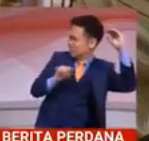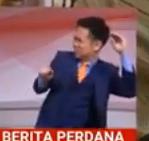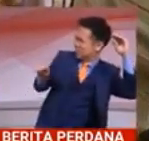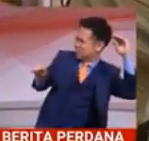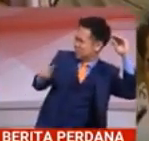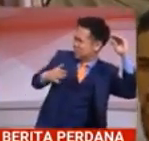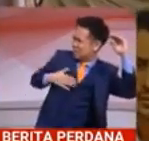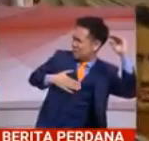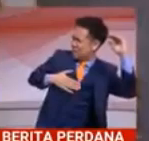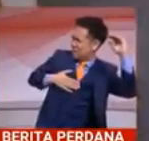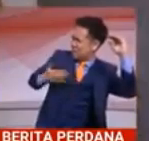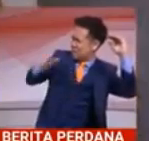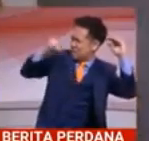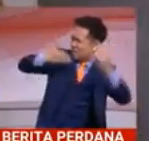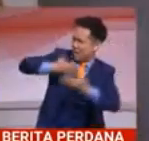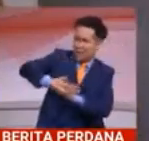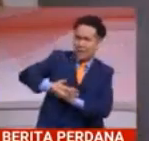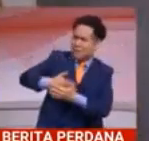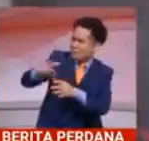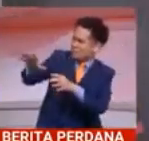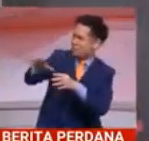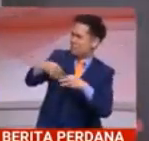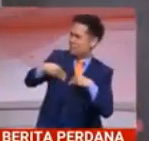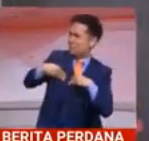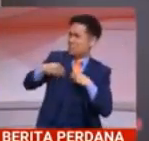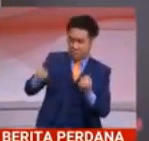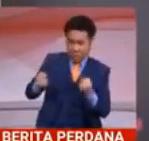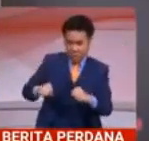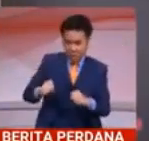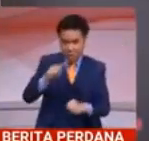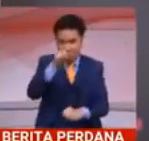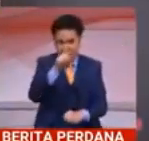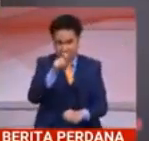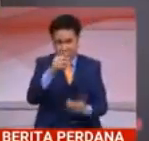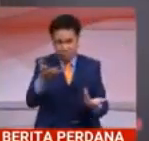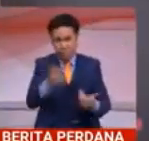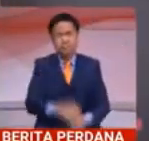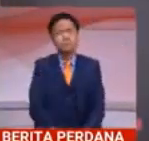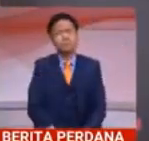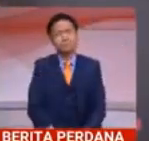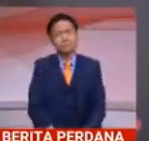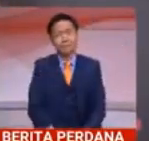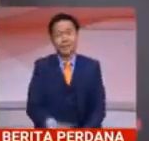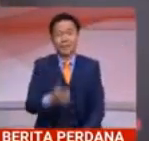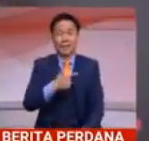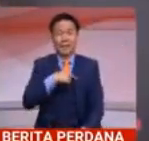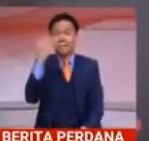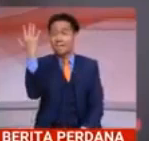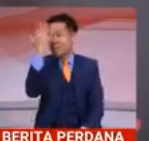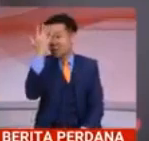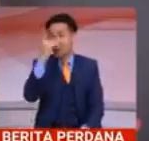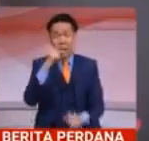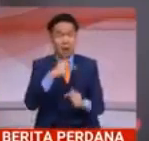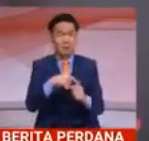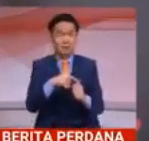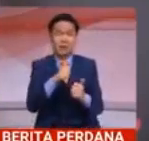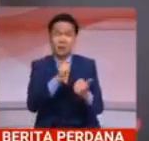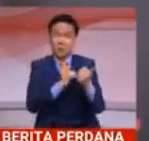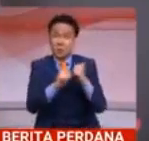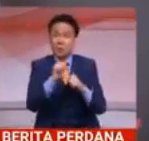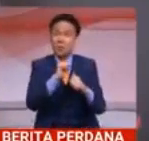hati yang kena berjiwa besar. Gerak hati sebab saya filem belum lagi pernah dapat watak yang